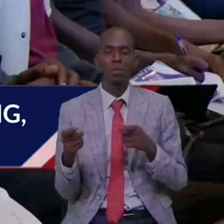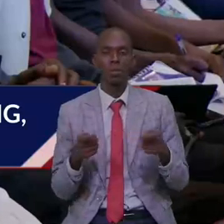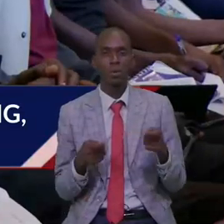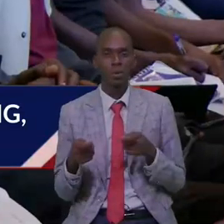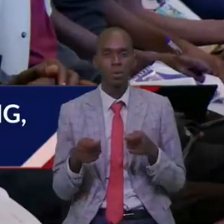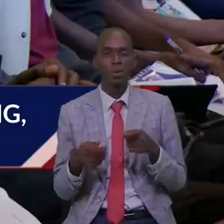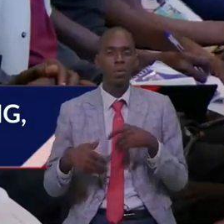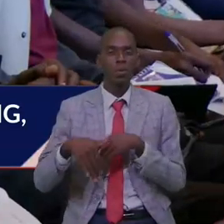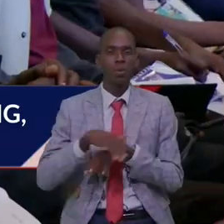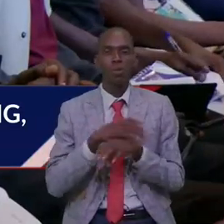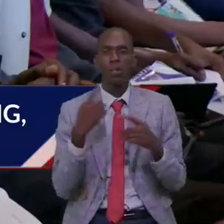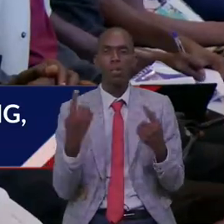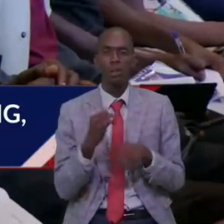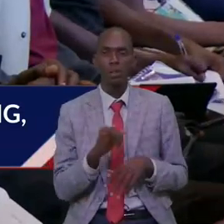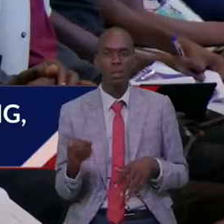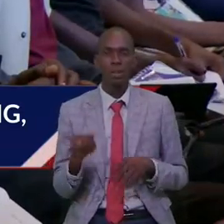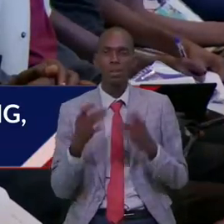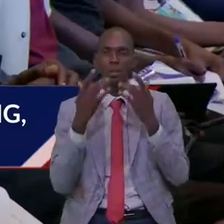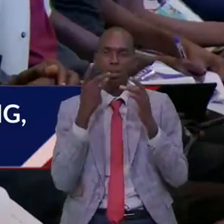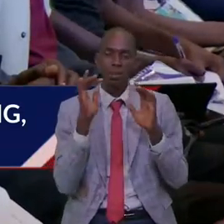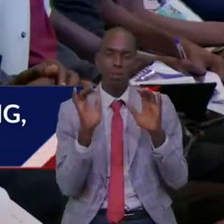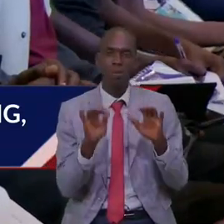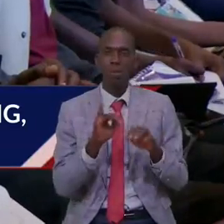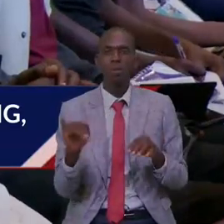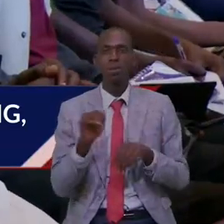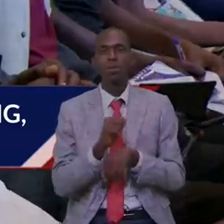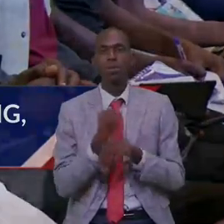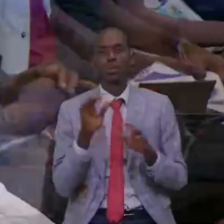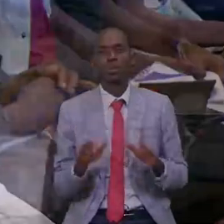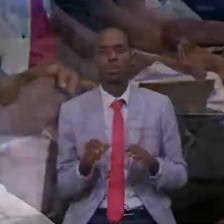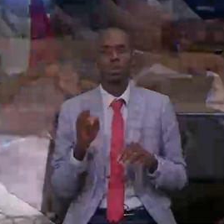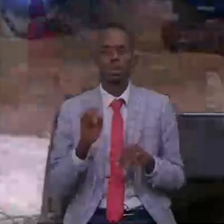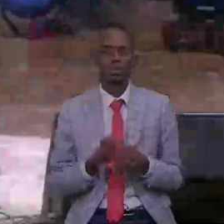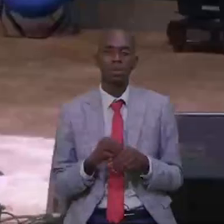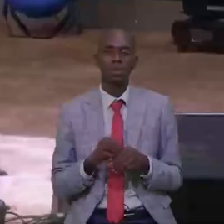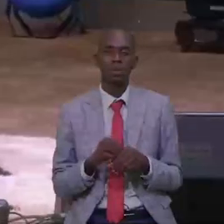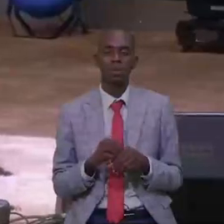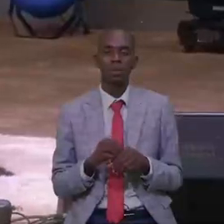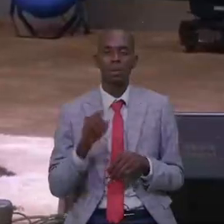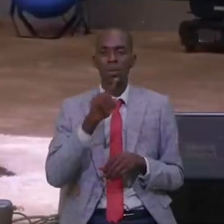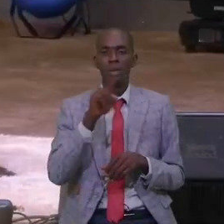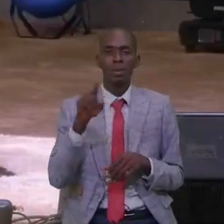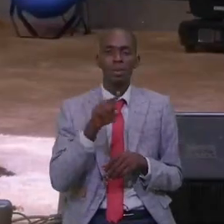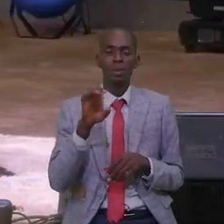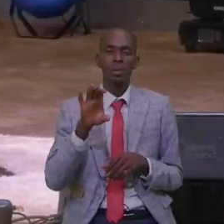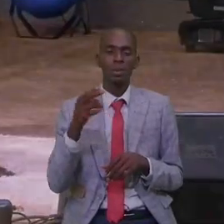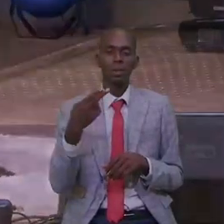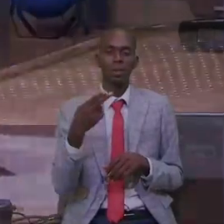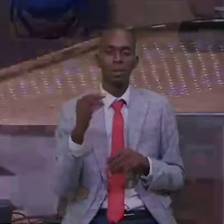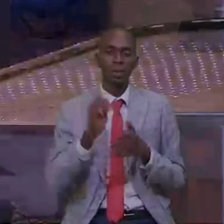ridiculisent. Sa domination prophétique sur les pierres qui pêchent et ridiculisent. On va